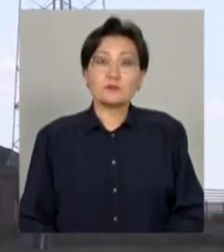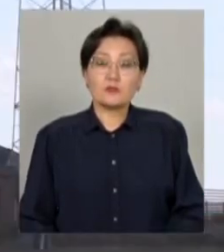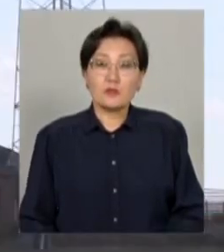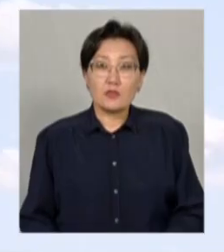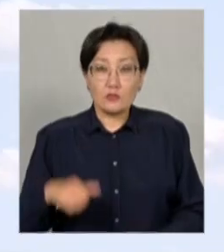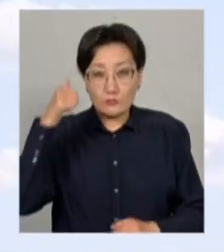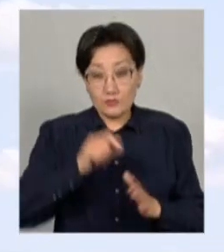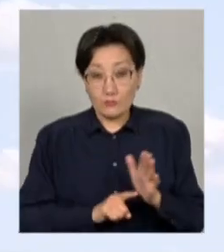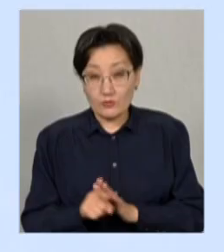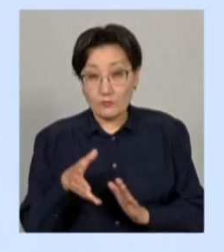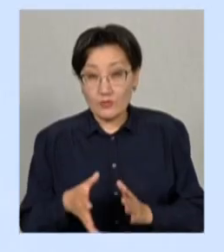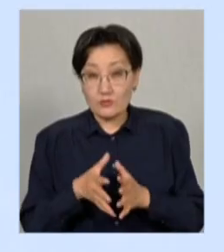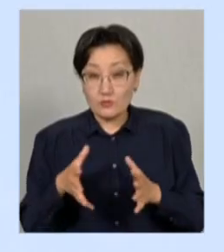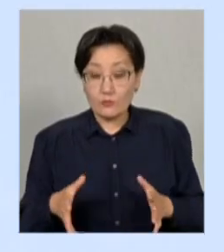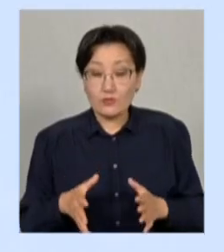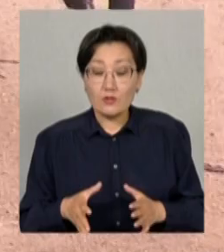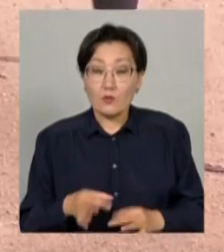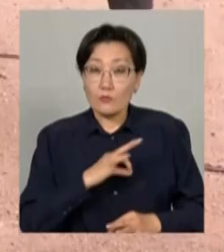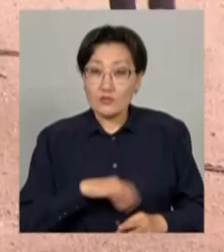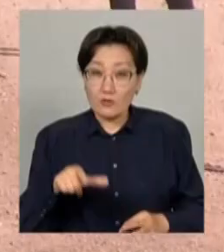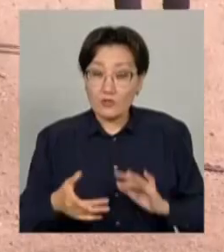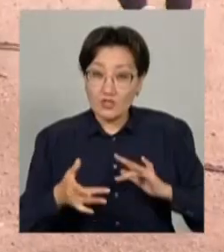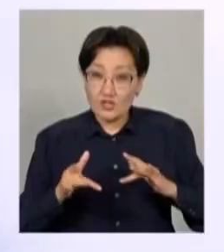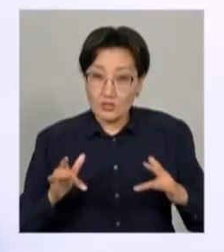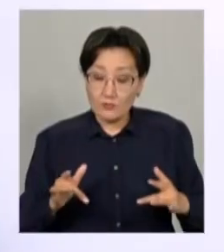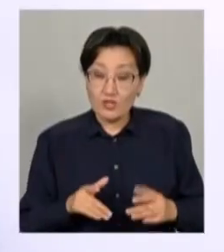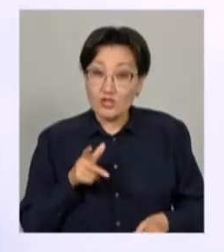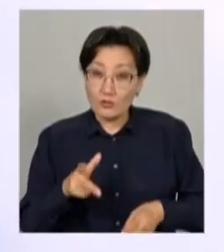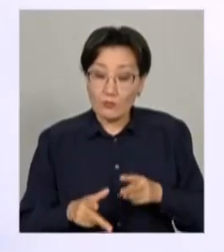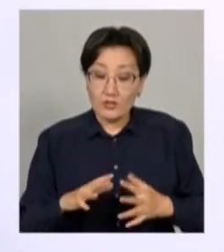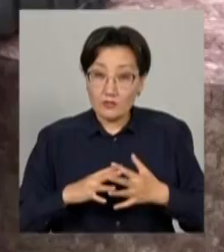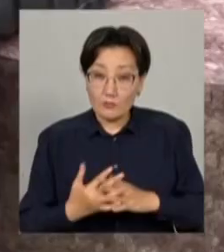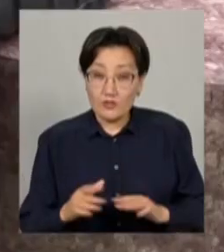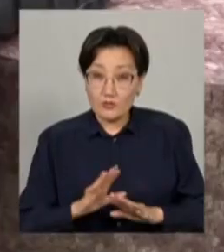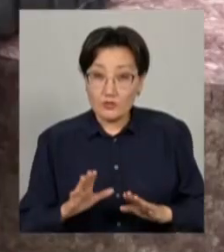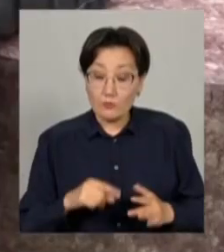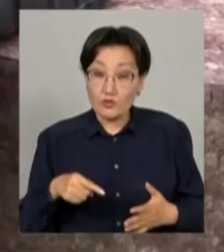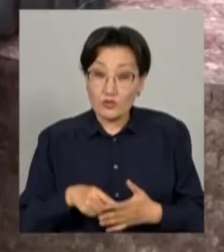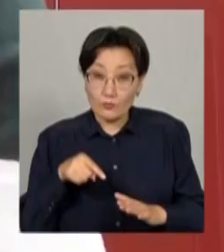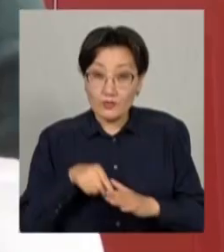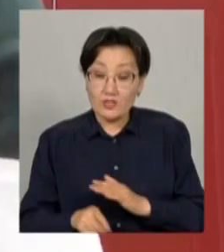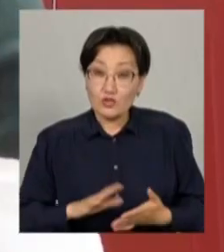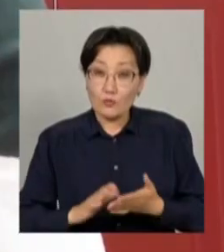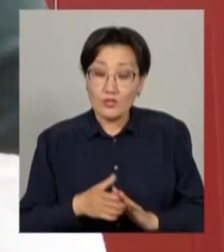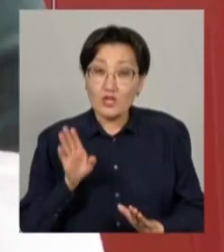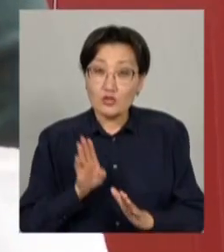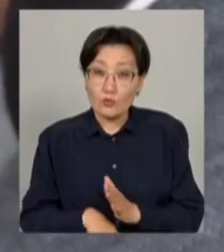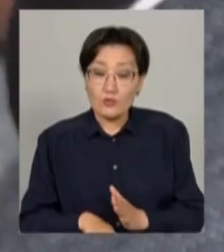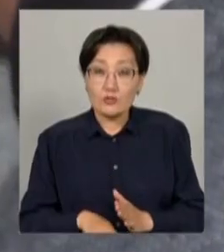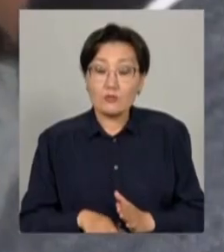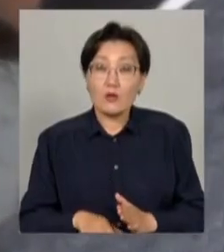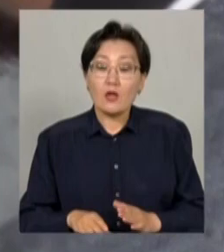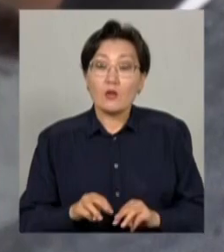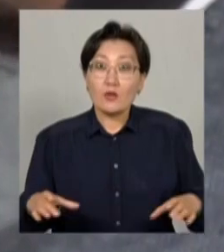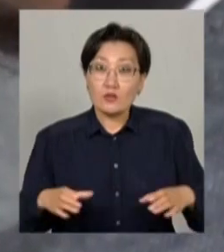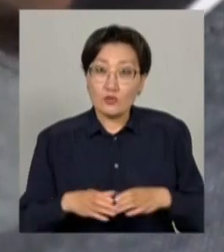Жыл басынан бері 5000-нан астам қолданушы интернетке шағым түсірген. Ауылдарды айтпағанда мегаполистердегі ахуалдың нашарлығы үкімет